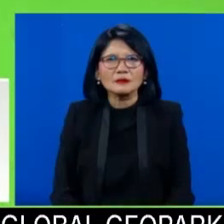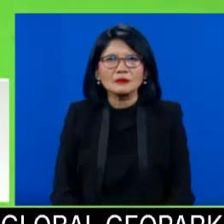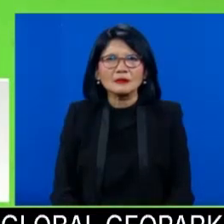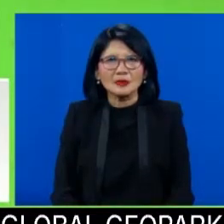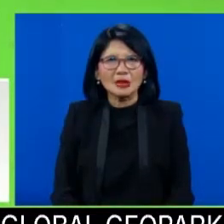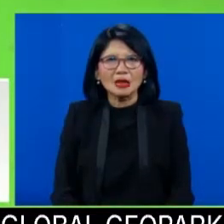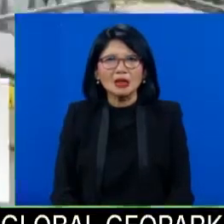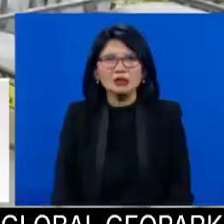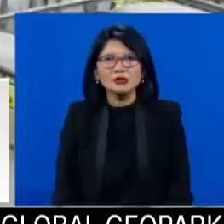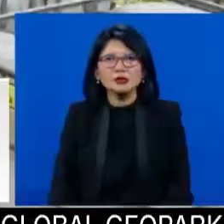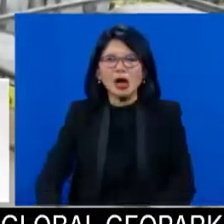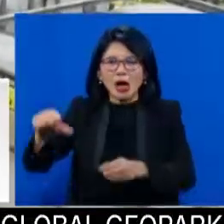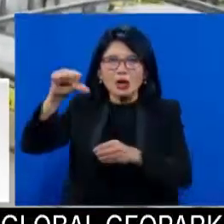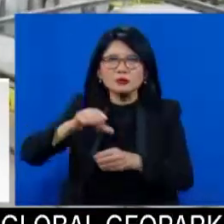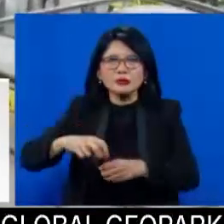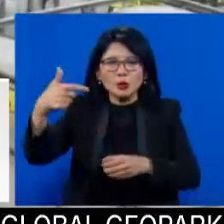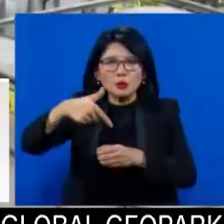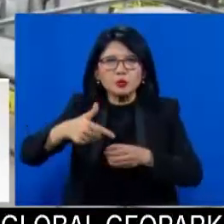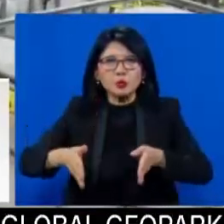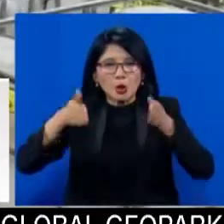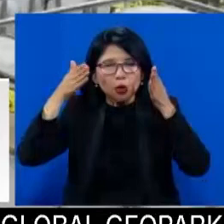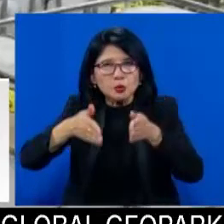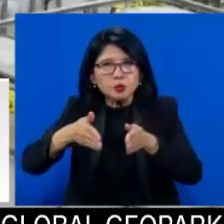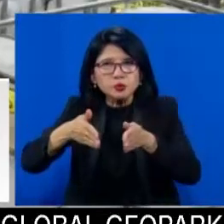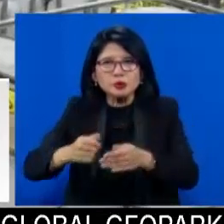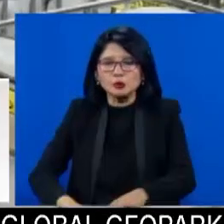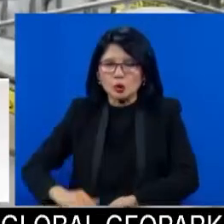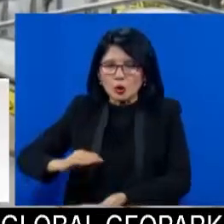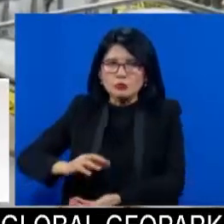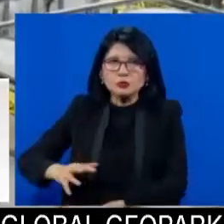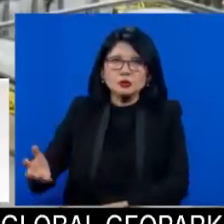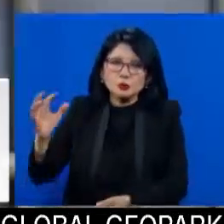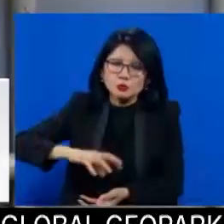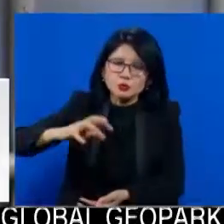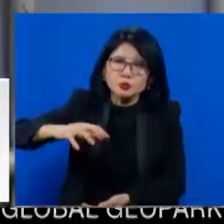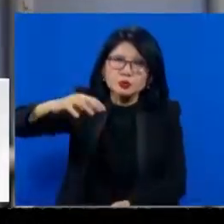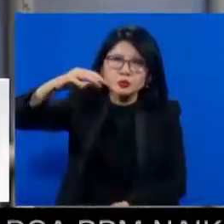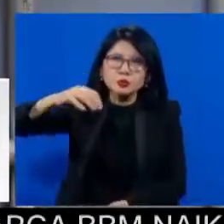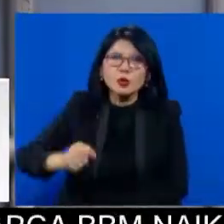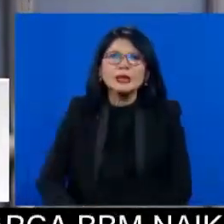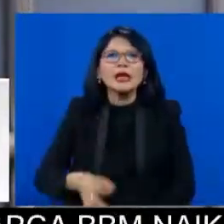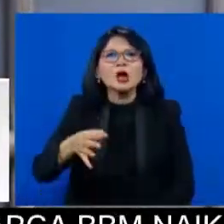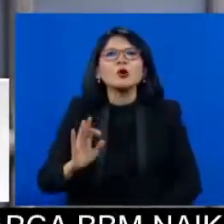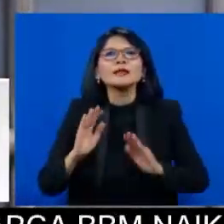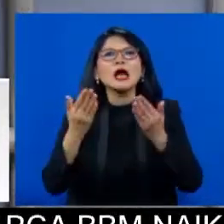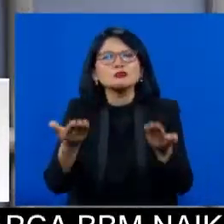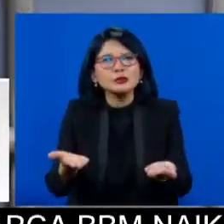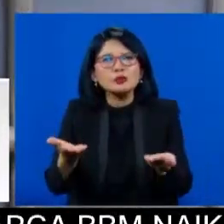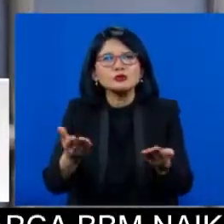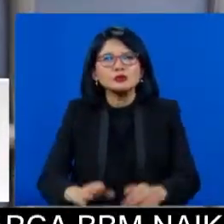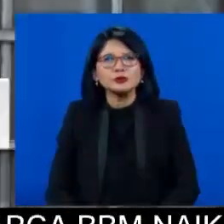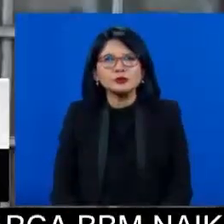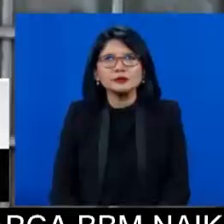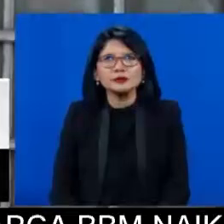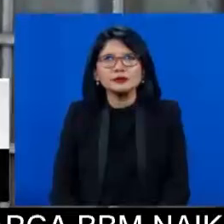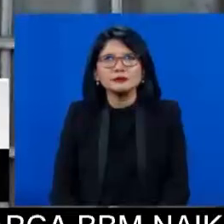Aksi penimbunan BBM bersubsidi juga dilakukan seorang ASN di Dinas Perdagangan Kudus, Jawa Tengah. Di Dukuh Bae Pondok, Desa Bae,